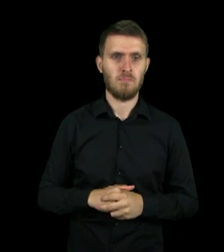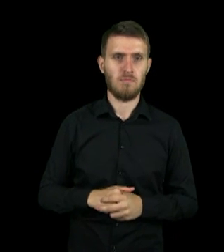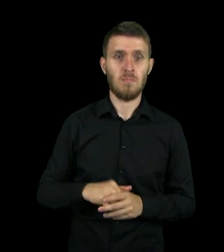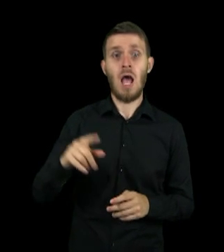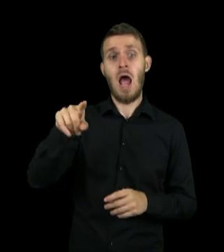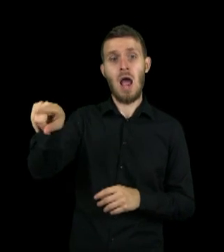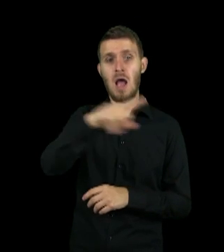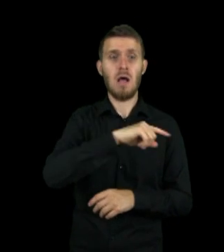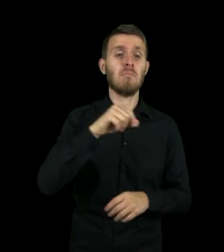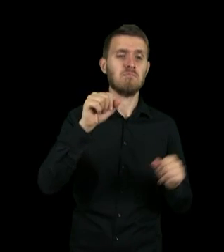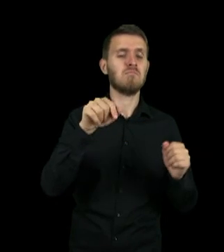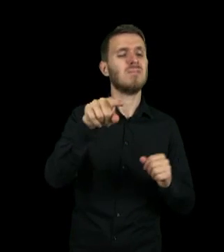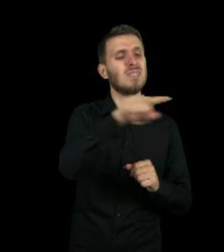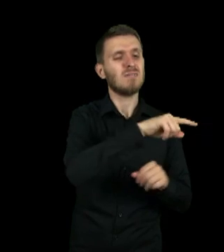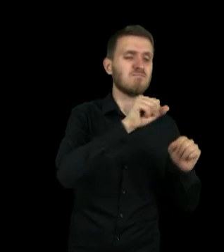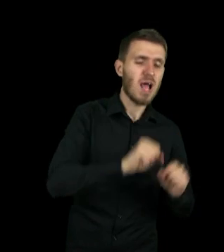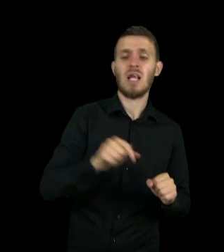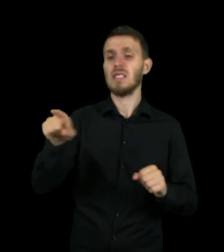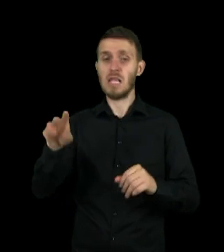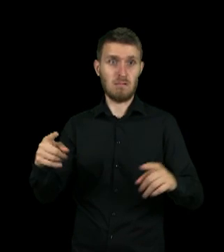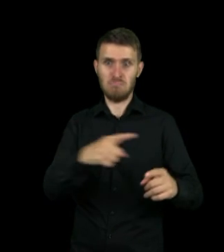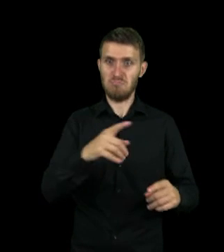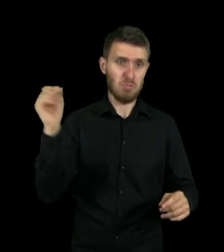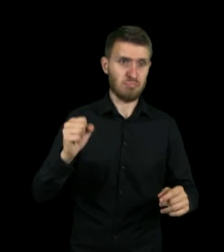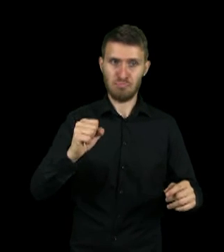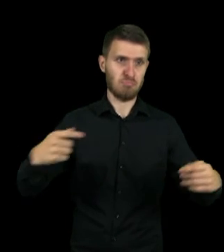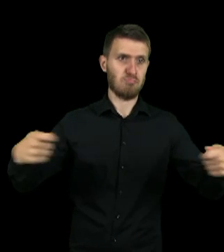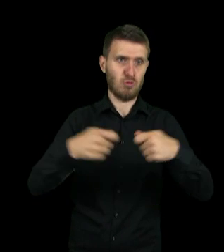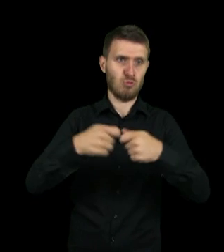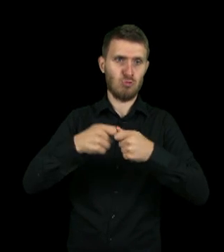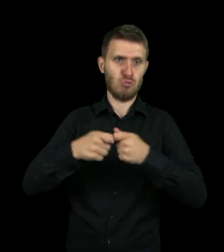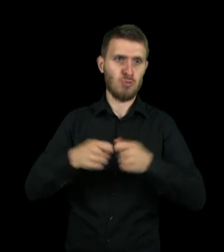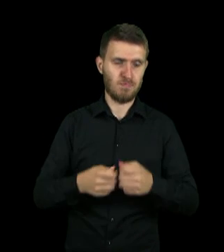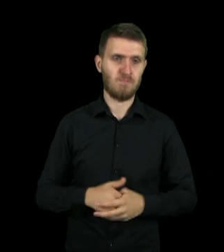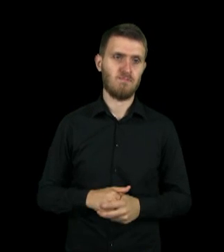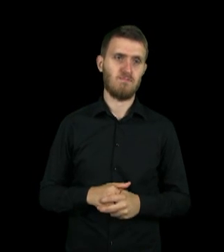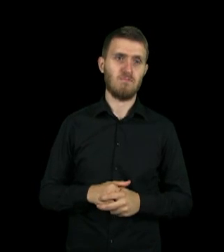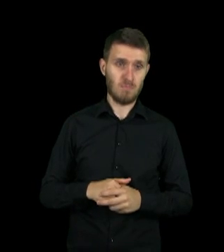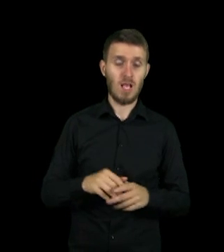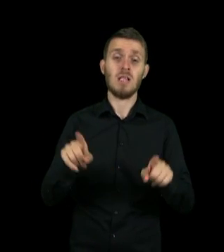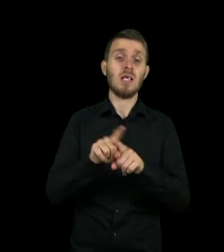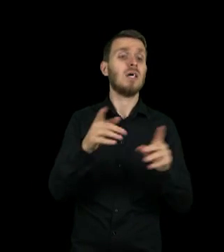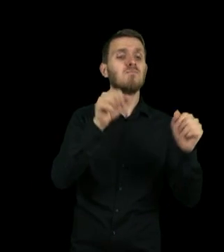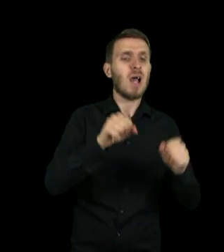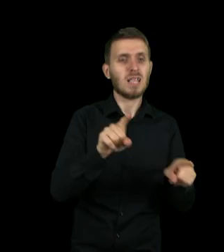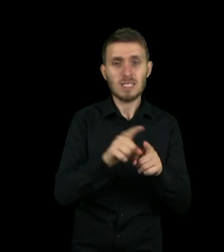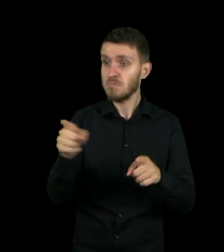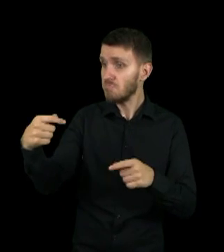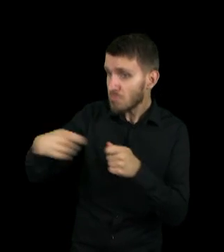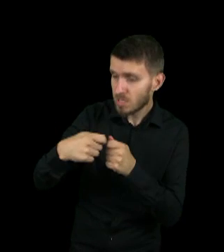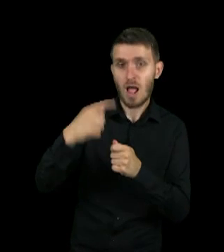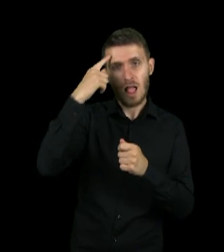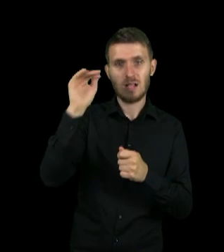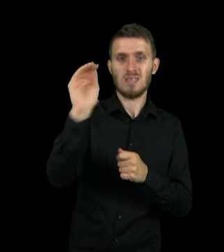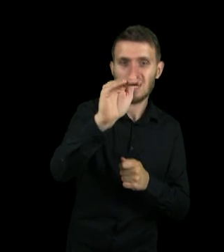transakcji preda banków ką detalistów to by sklep spożywczy może ktoś z banku b